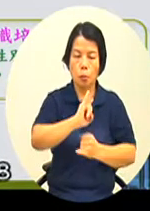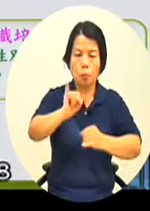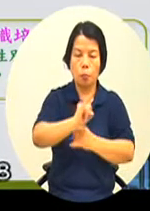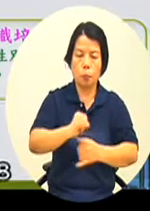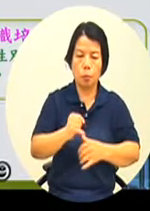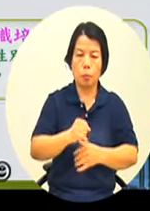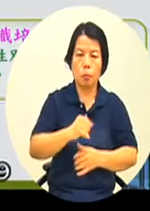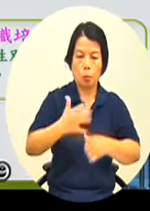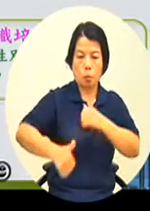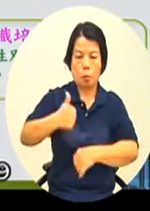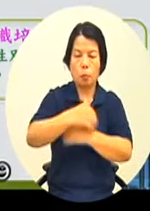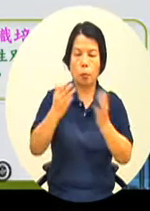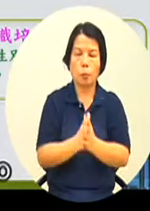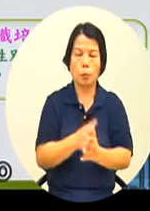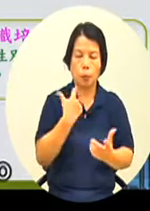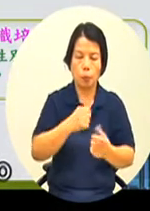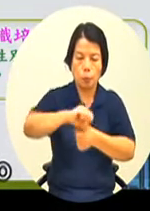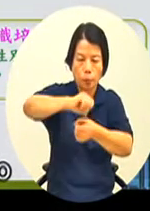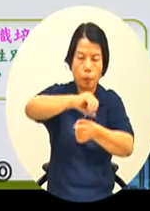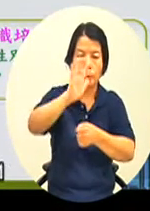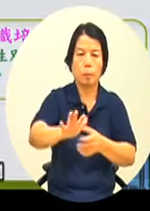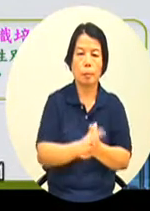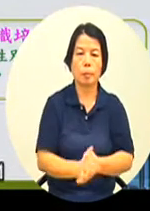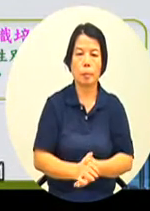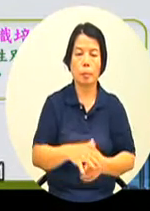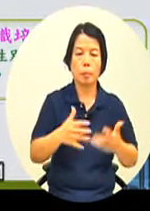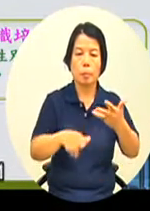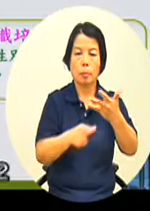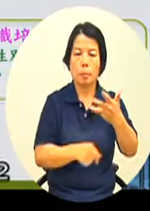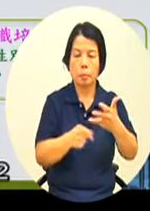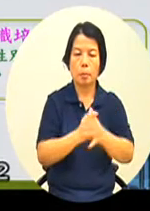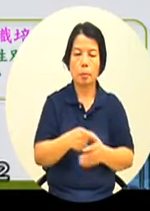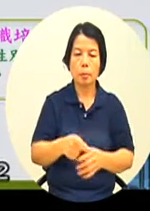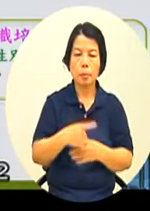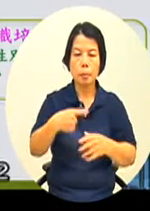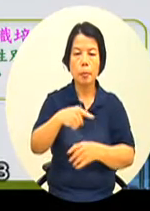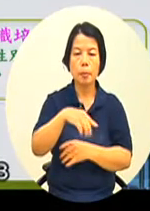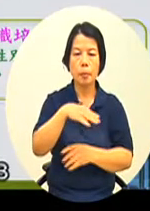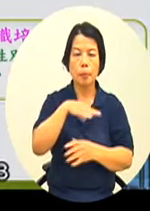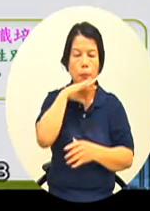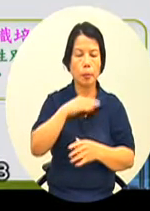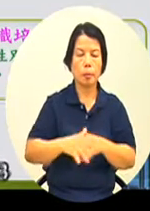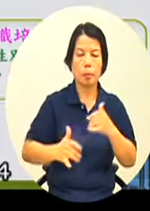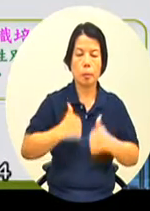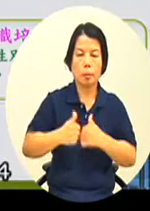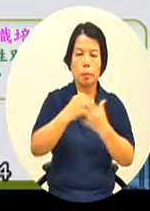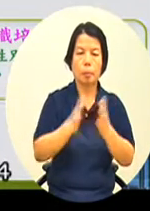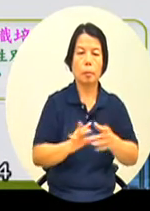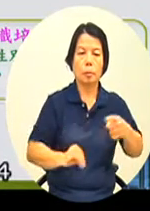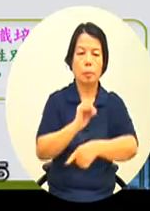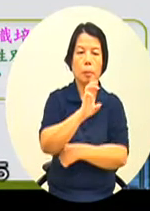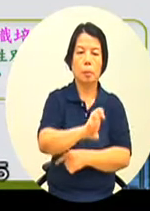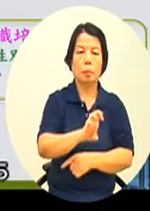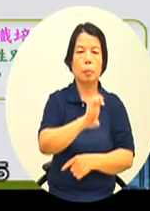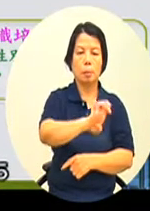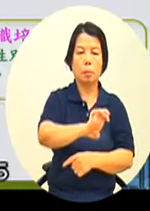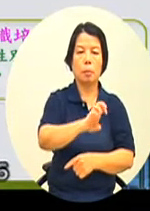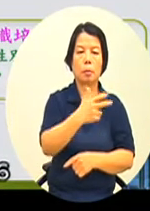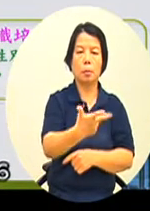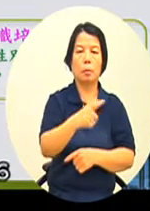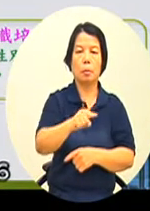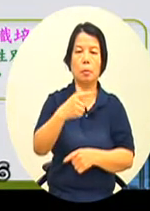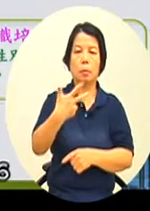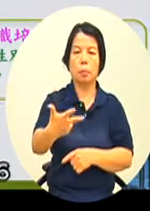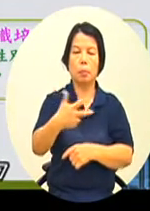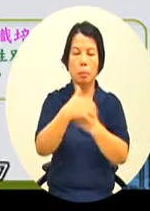性参与决策。到八月份为止，一级单位主管女性的主管比例达47.7%。那第二部